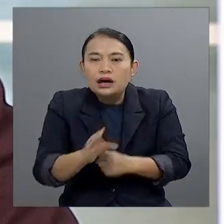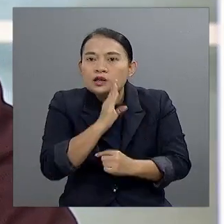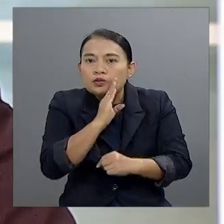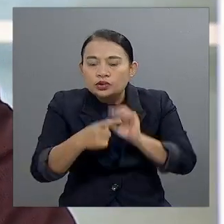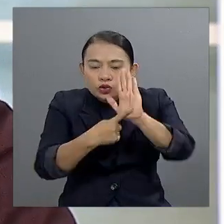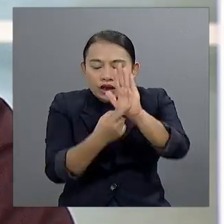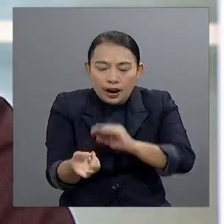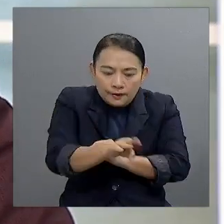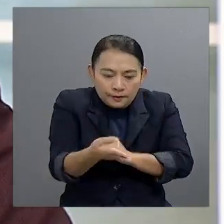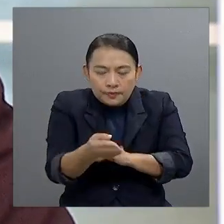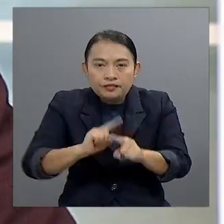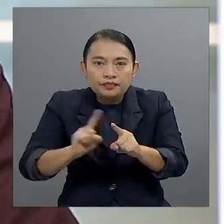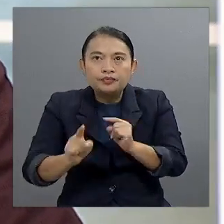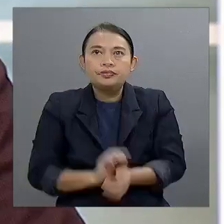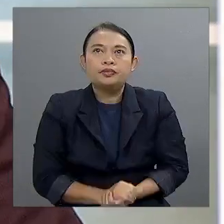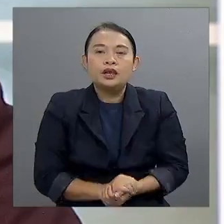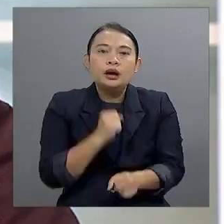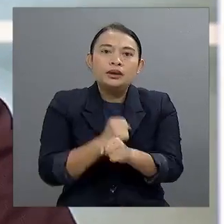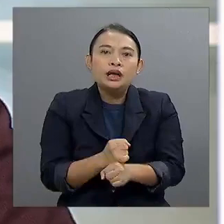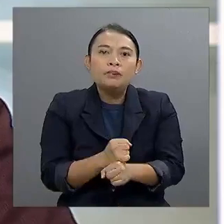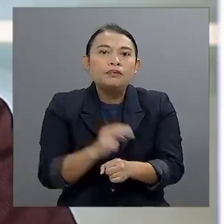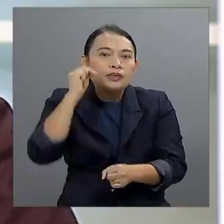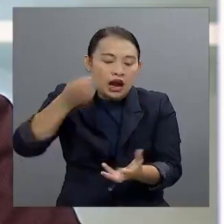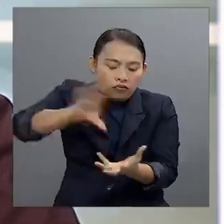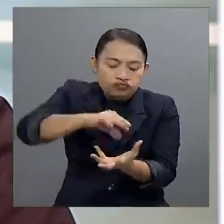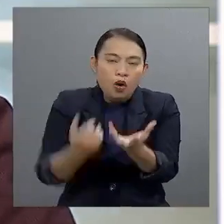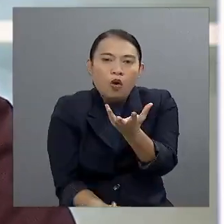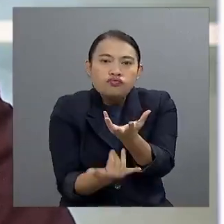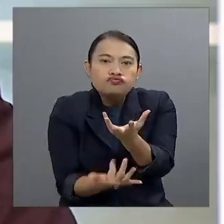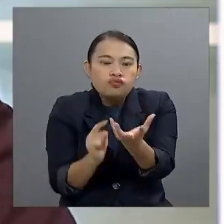าเอามาทำให้มันสุกเอามาต้มเนี่ยรับรองว่าเชื้อโควิด-19 มันก็ตายแน่นอนนะครับ